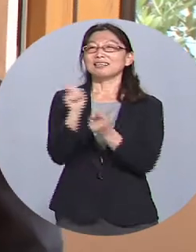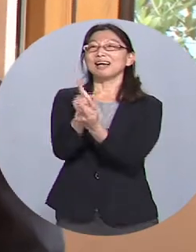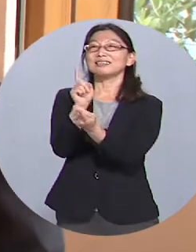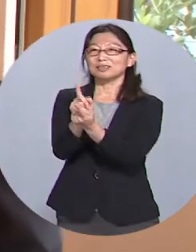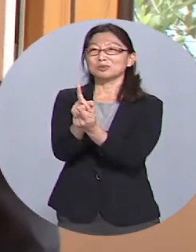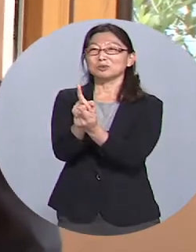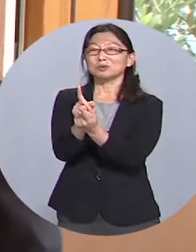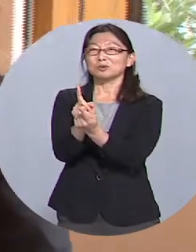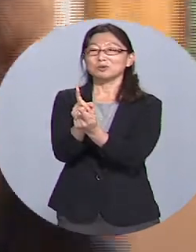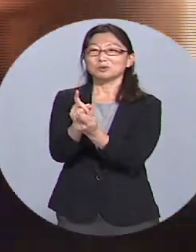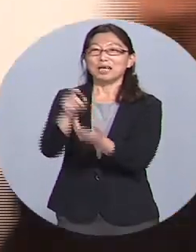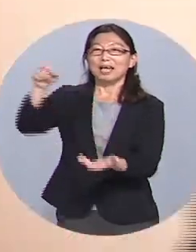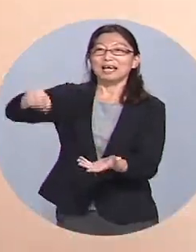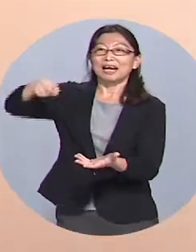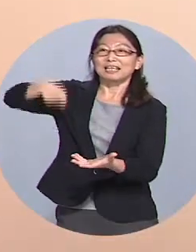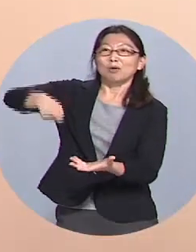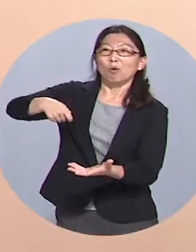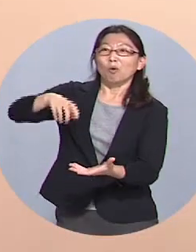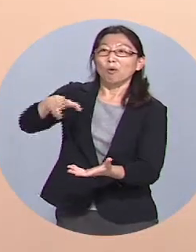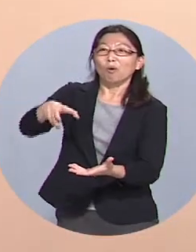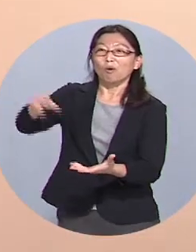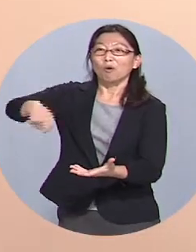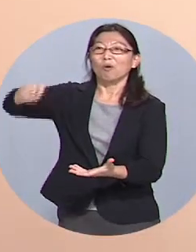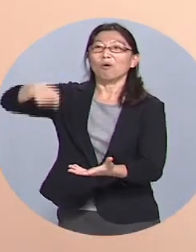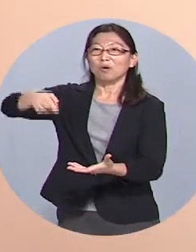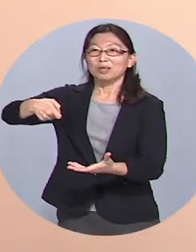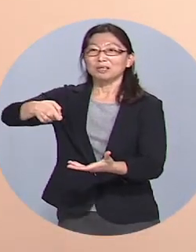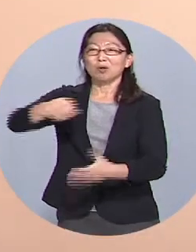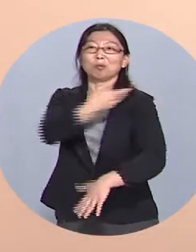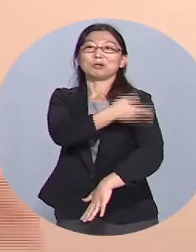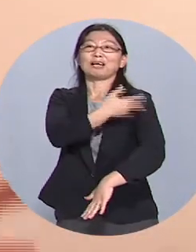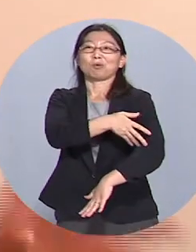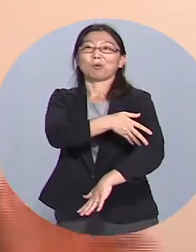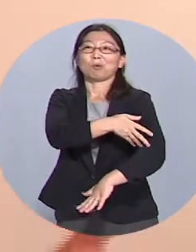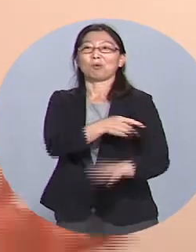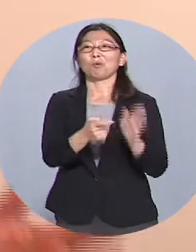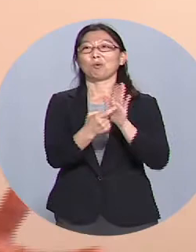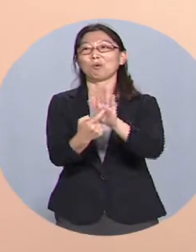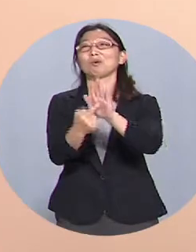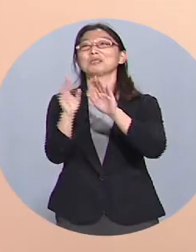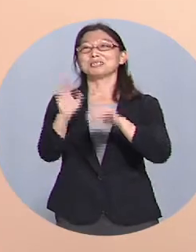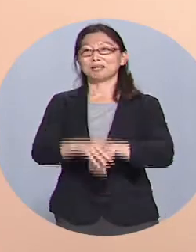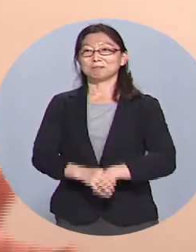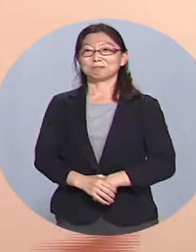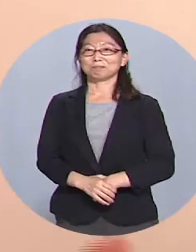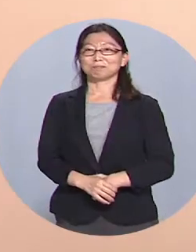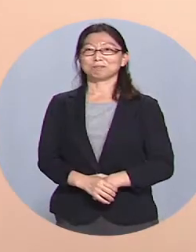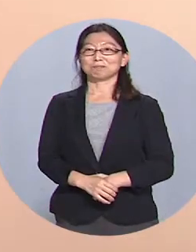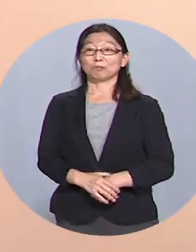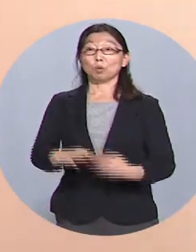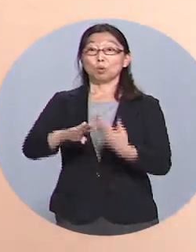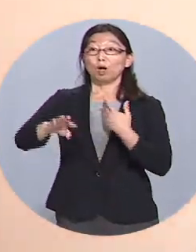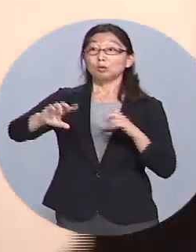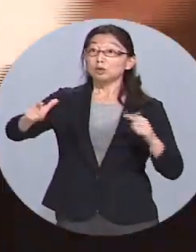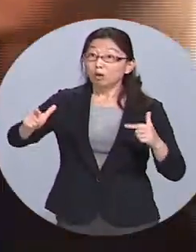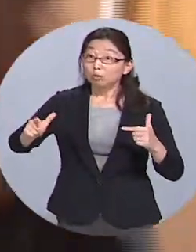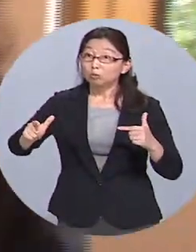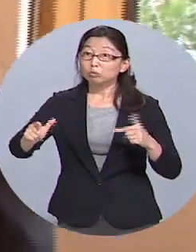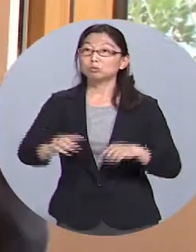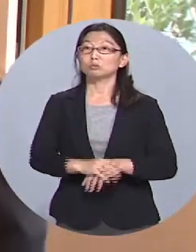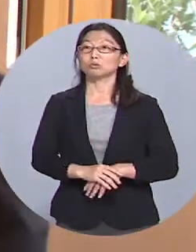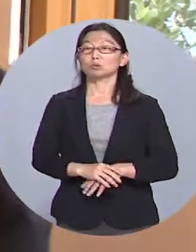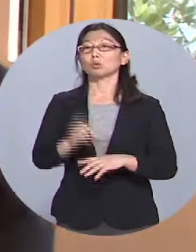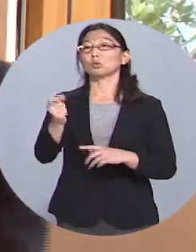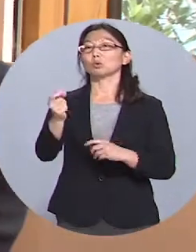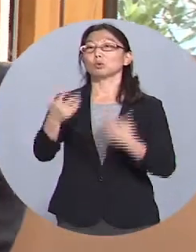ブランド化しました。 はい、そうなんですか。 はい、 知らなかった。なんか他のかき氷とはこう どう違うんですか？ はい、